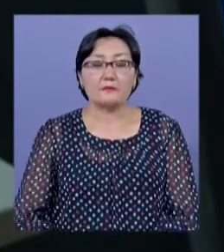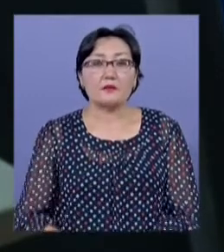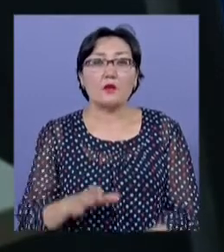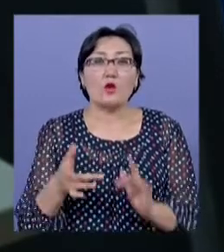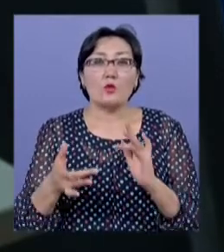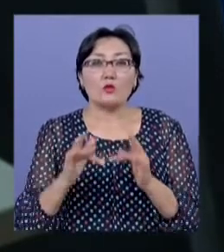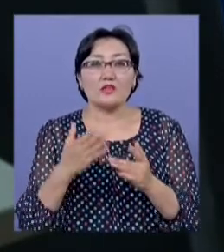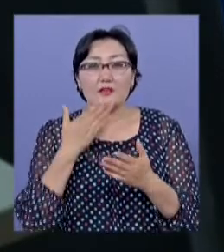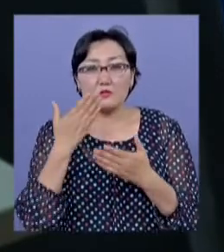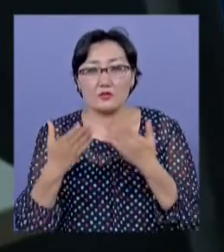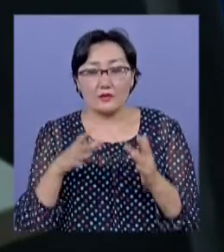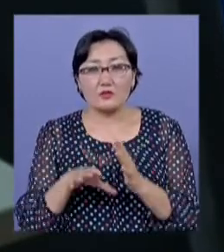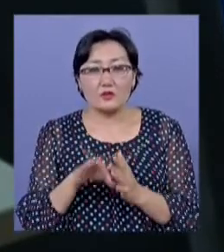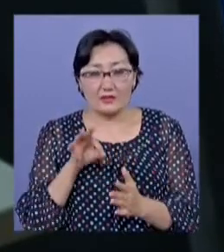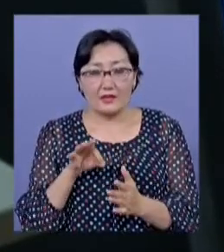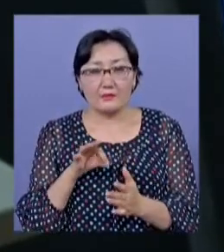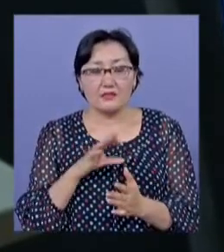Онлайн сұрау дегенді таңдаймын.